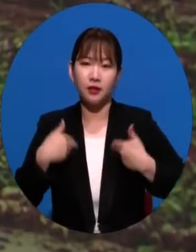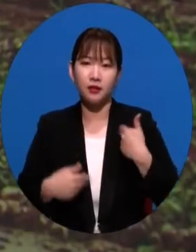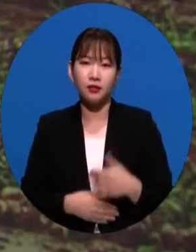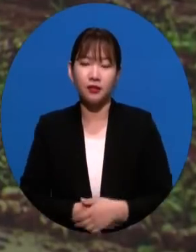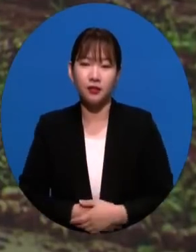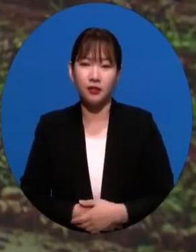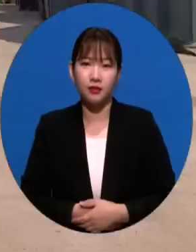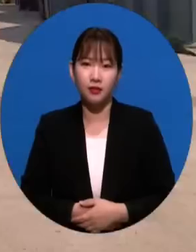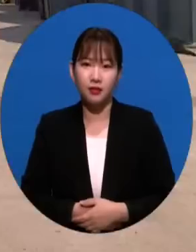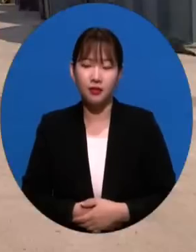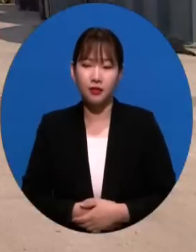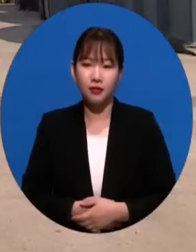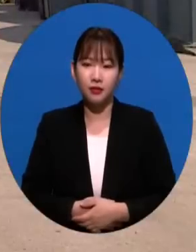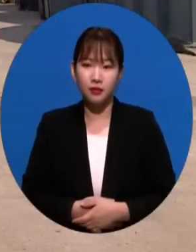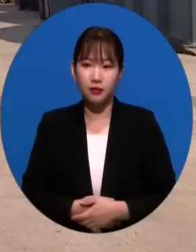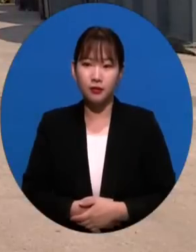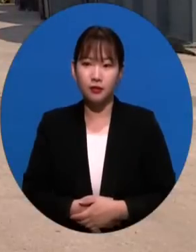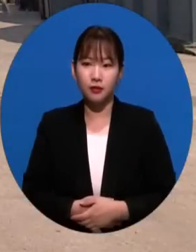합니다